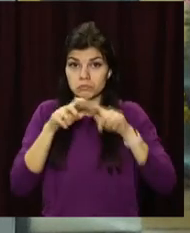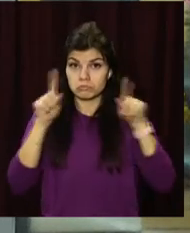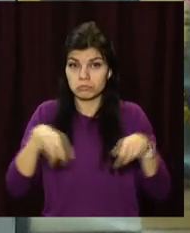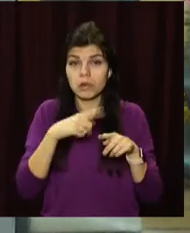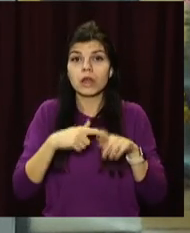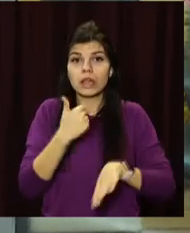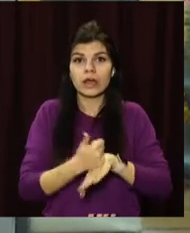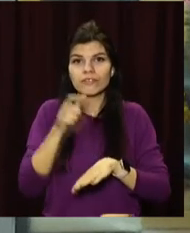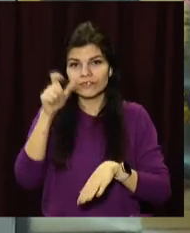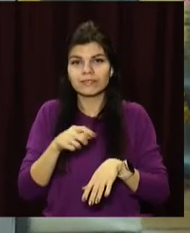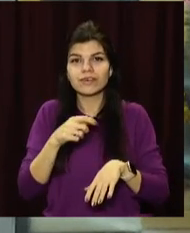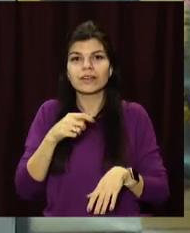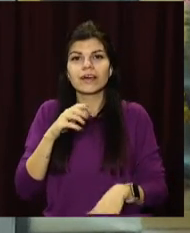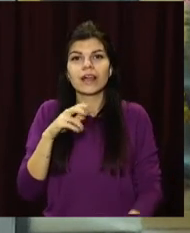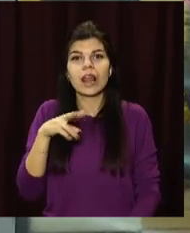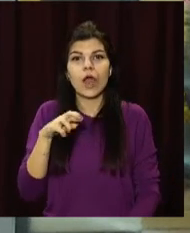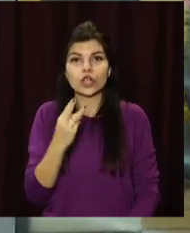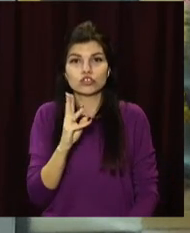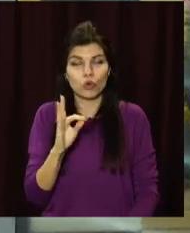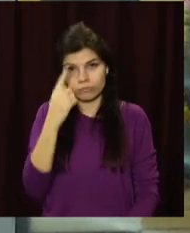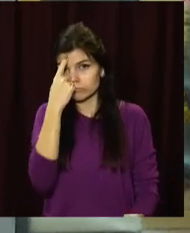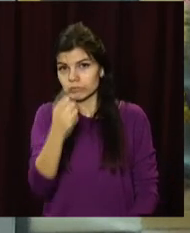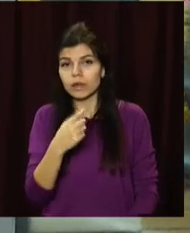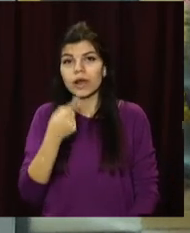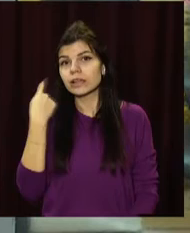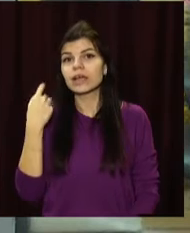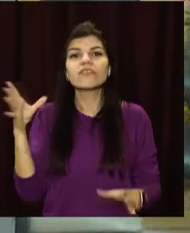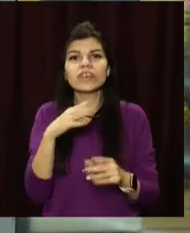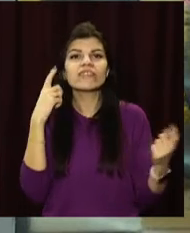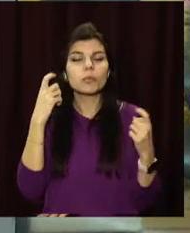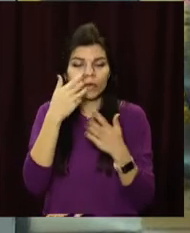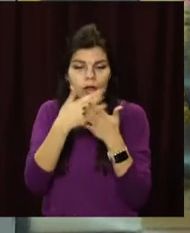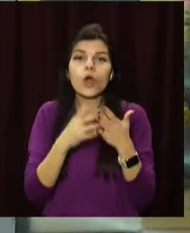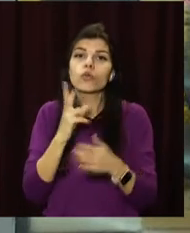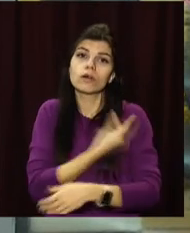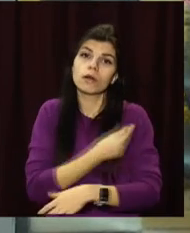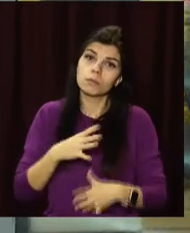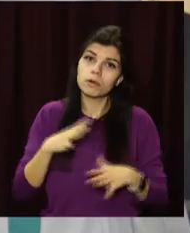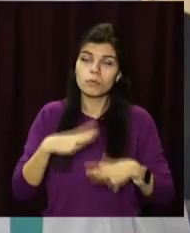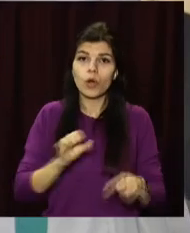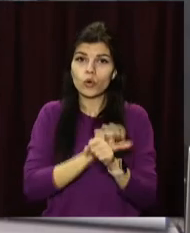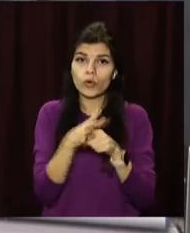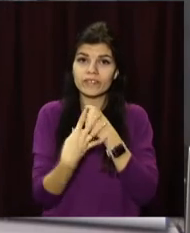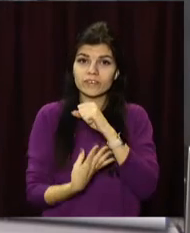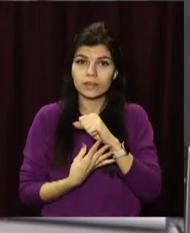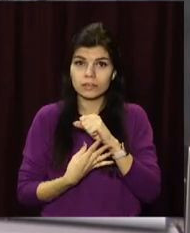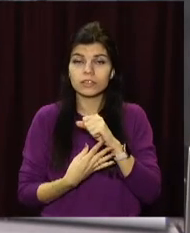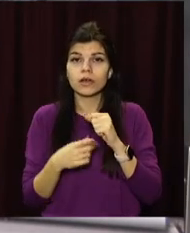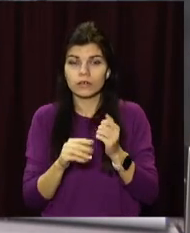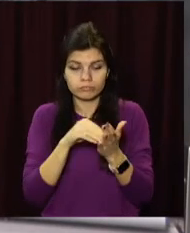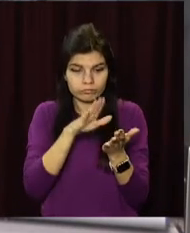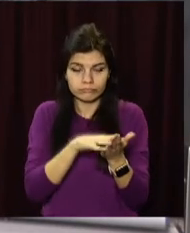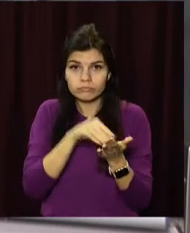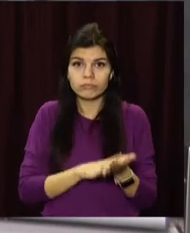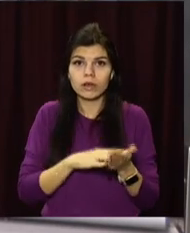санітарний лікар України Віктор Ляшко. Тоді дані про всіх, хто зробив щеплення від COVID-19, занесуть до спеціальної